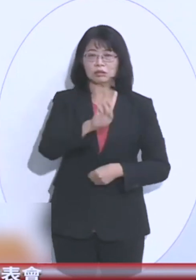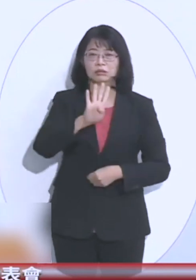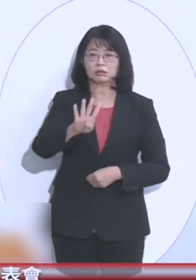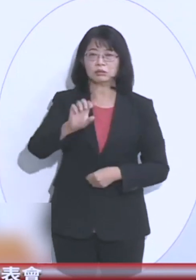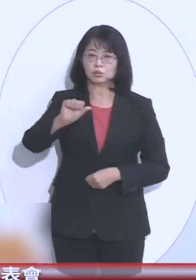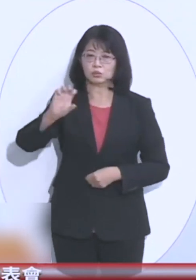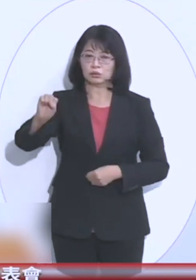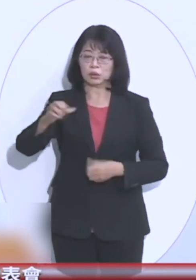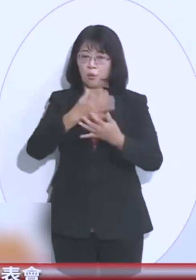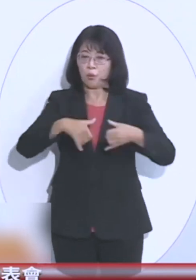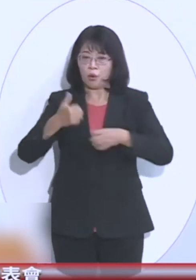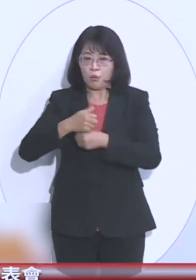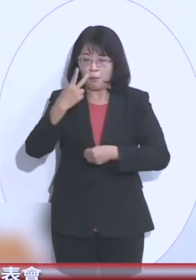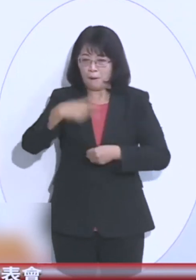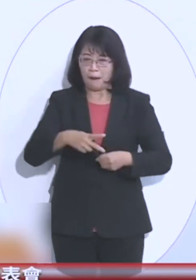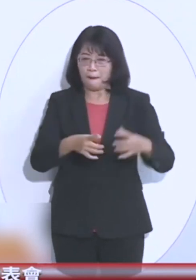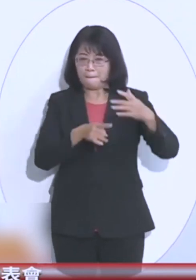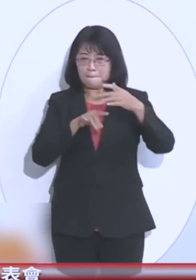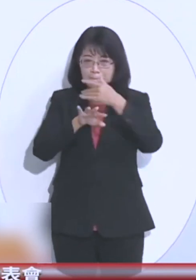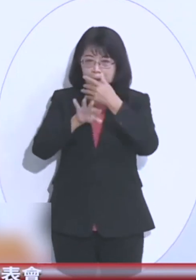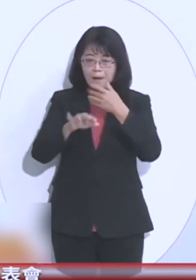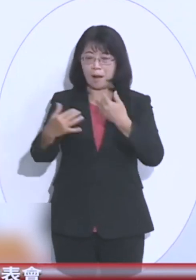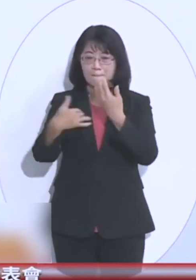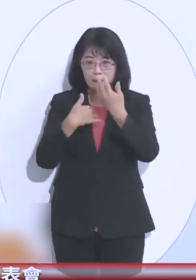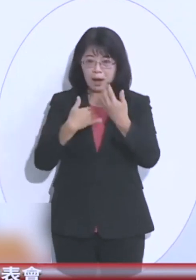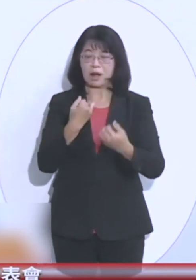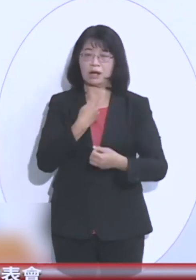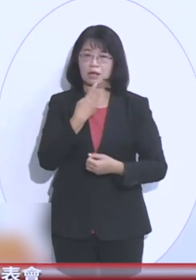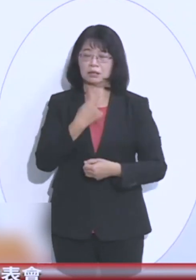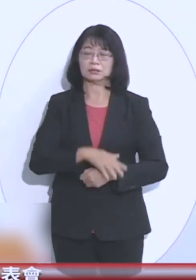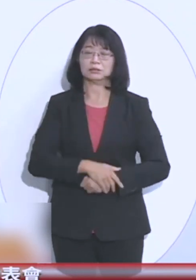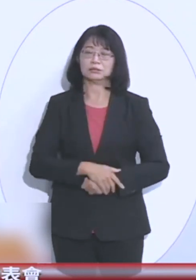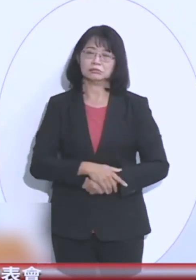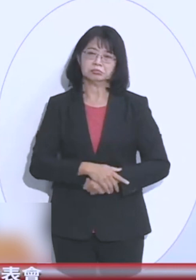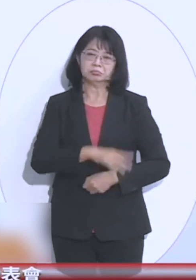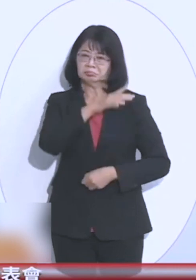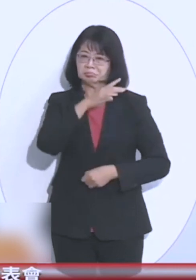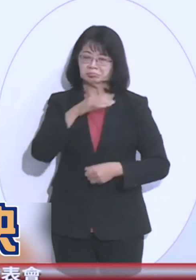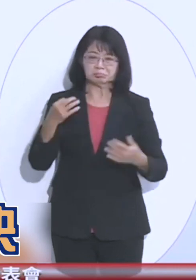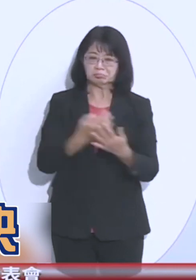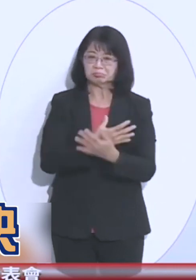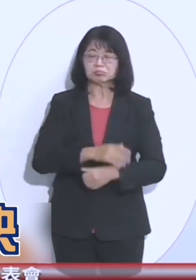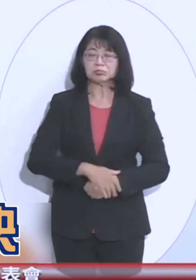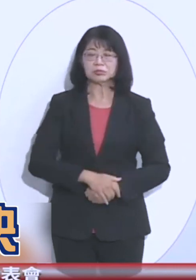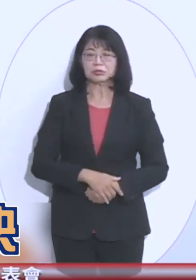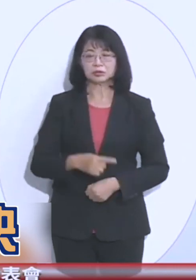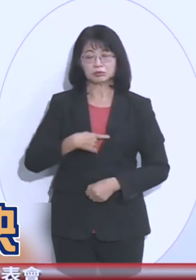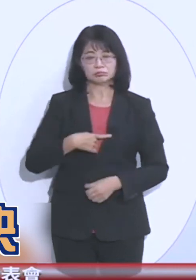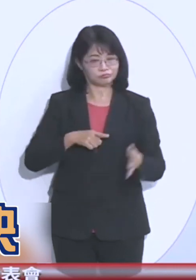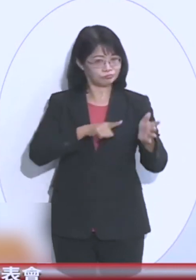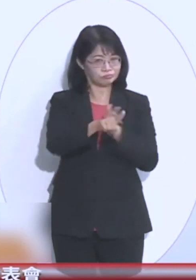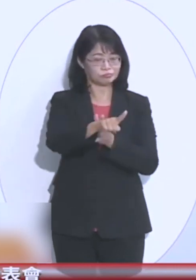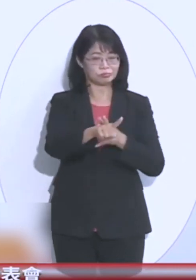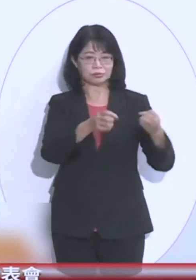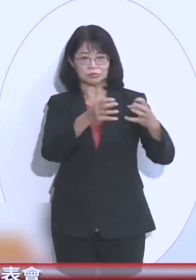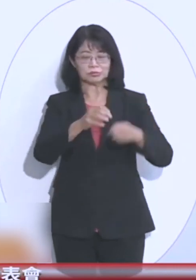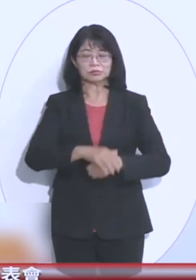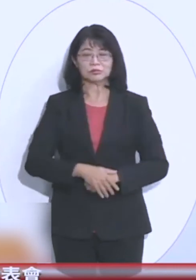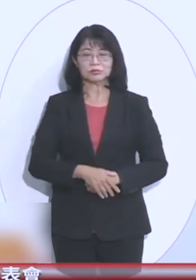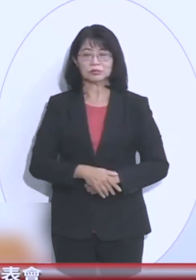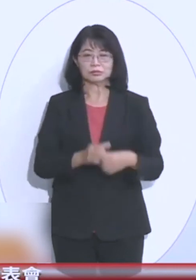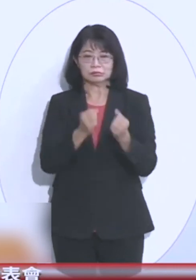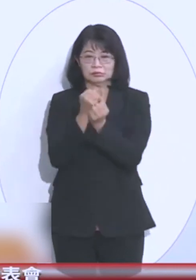狂啊，丑化抹黑他人，非君子之风啊！我是正面直觉，比清